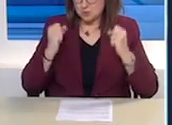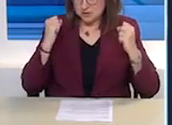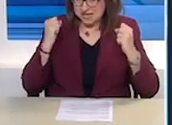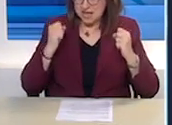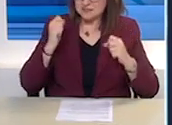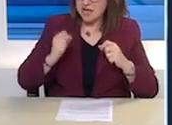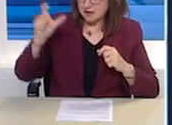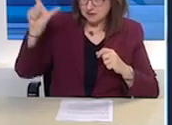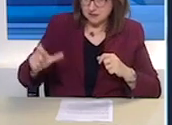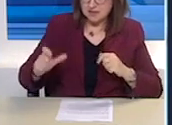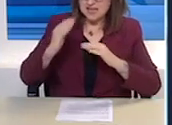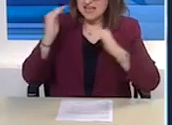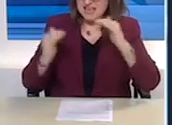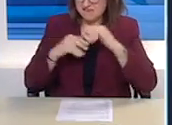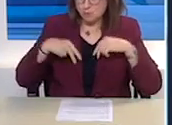ενεργοποιήθηκε για πρώτη φορά στις